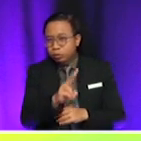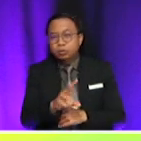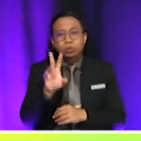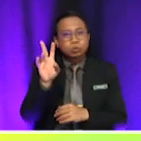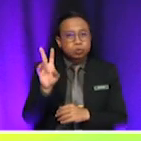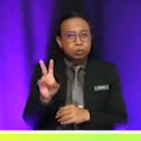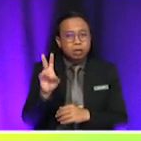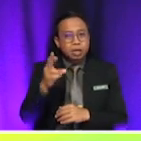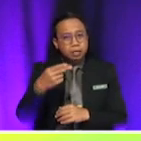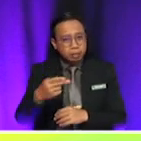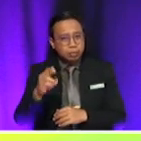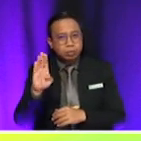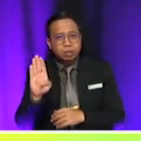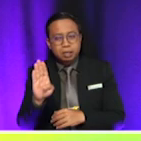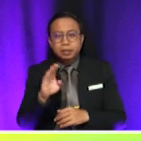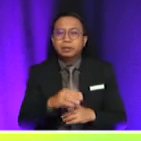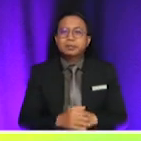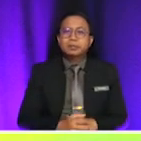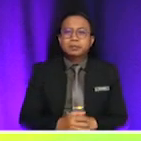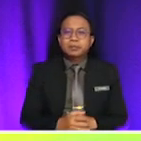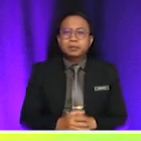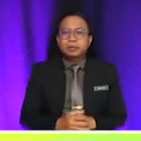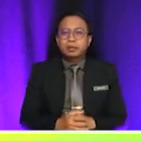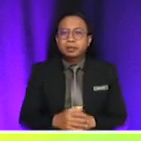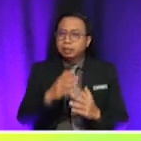27 hari bulan